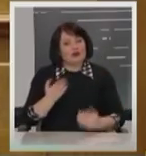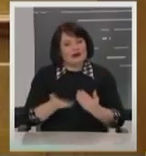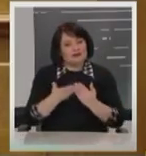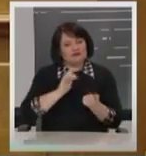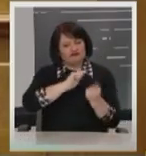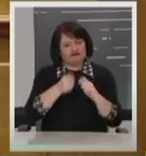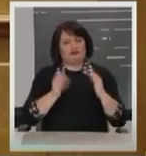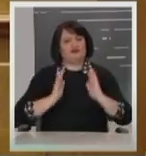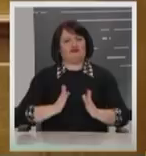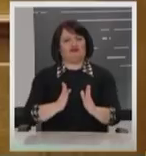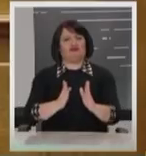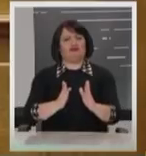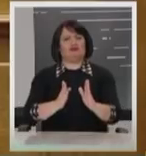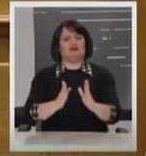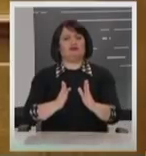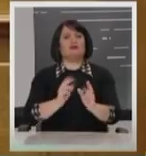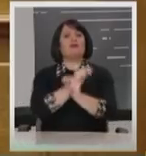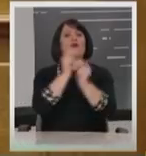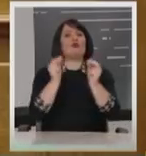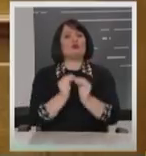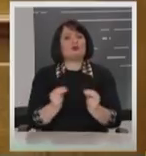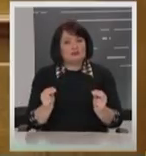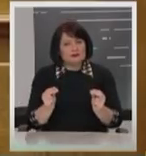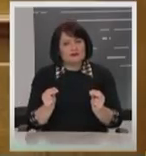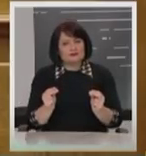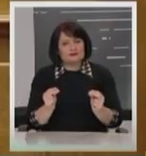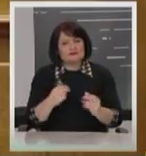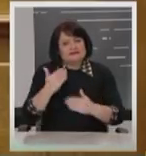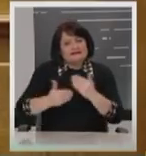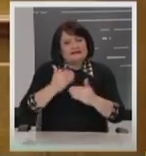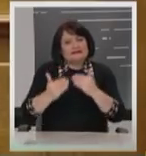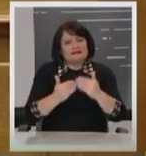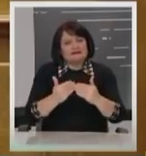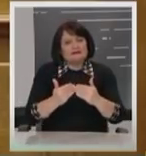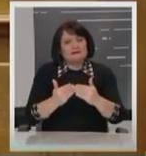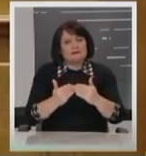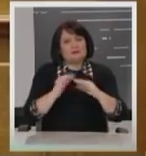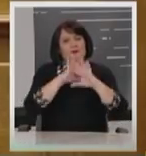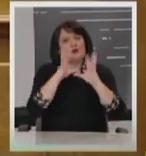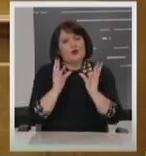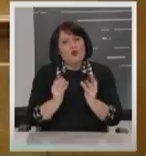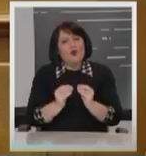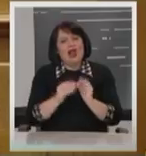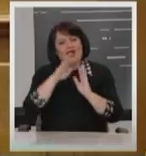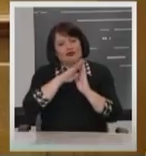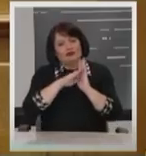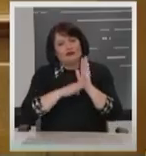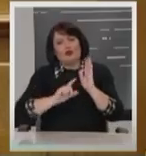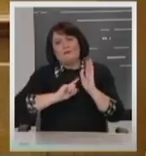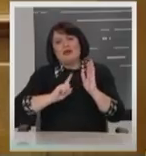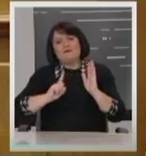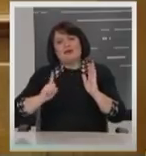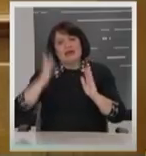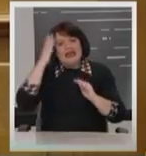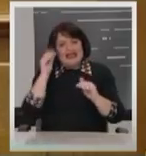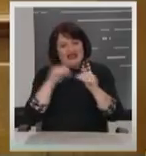της κανονικότητας, οδηγώντας και στη σταδιακή άρση όλων των περιορισμών στη μεταφορά